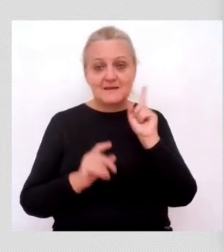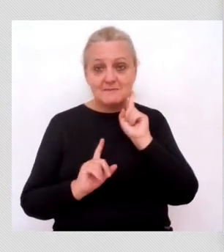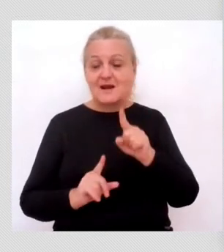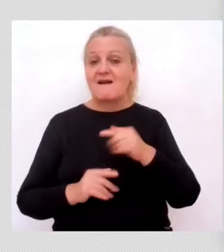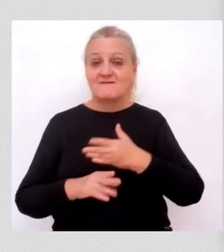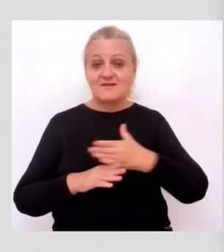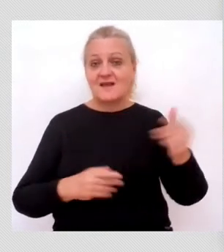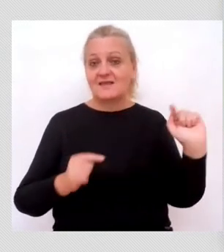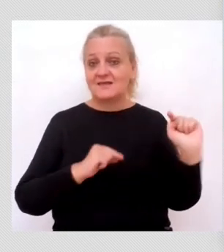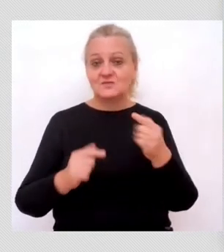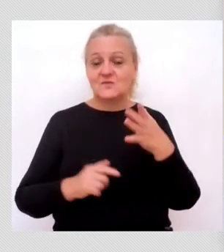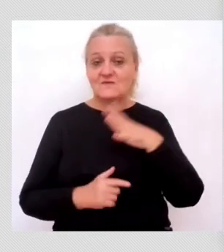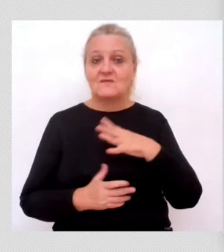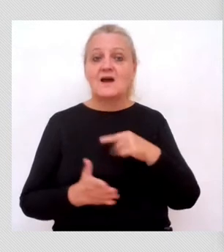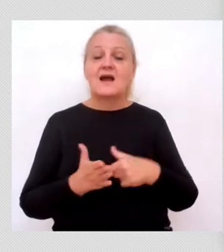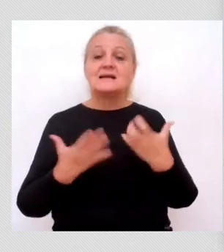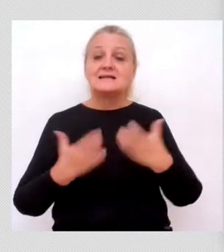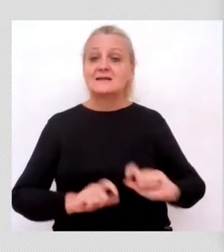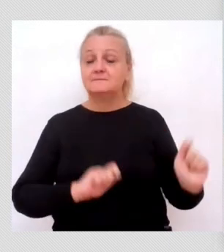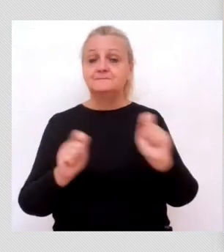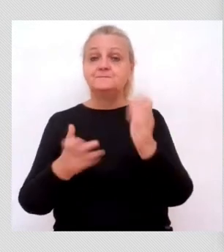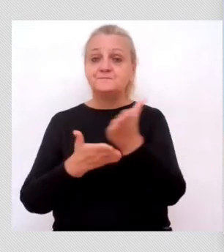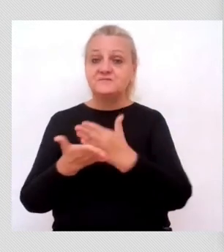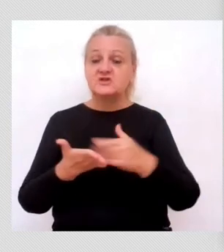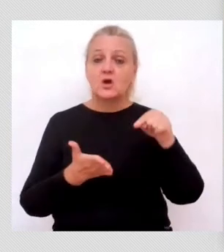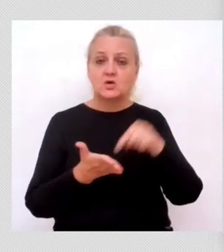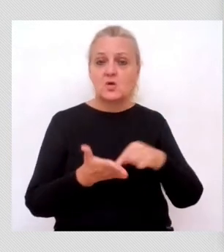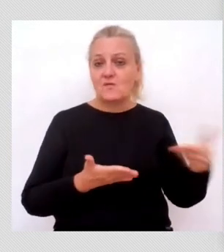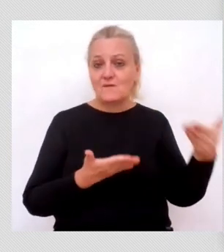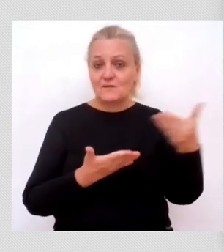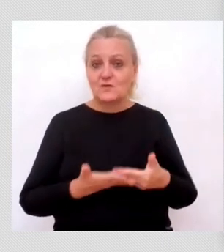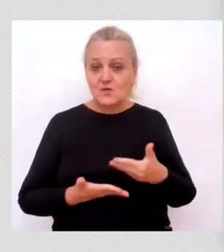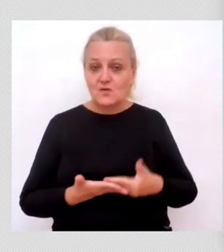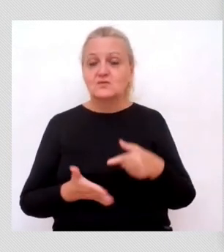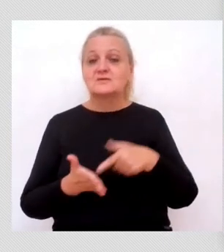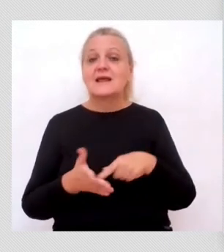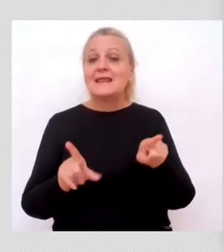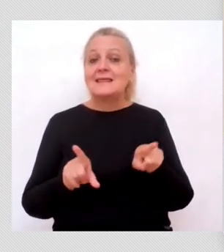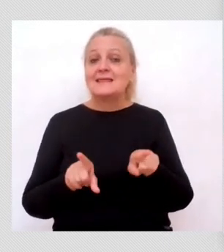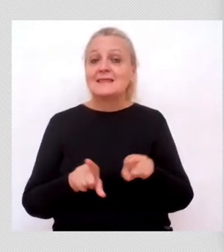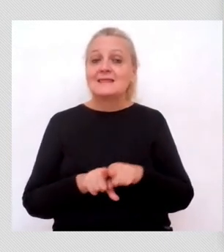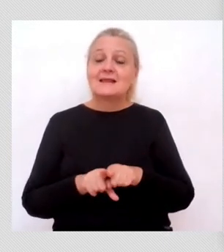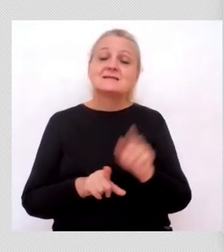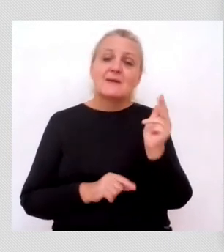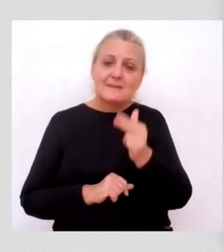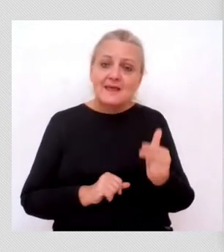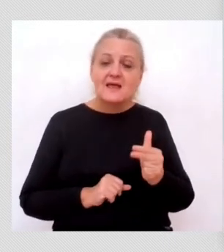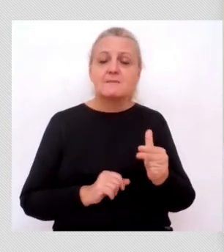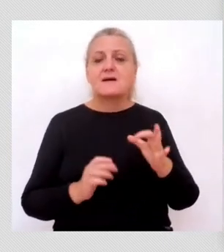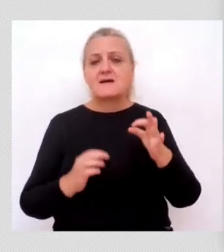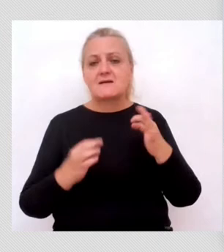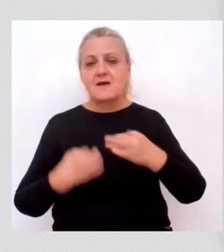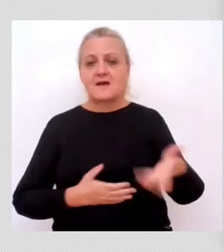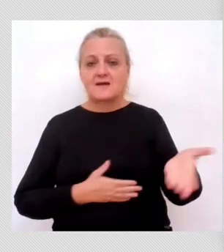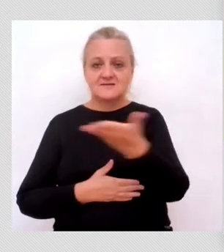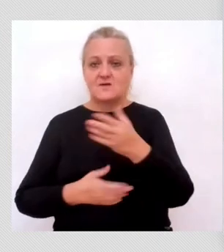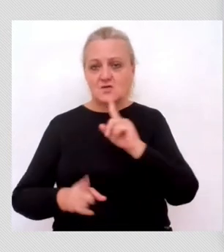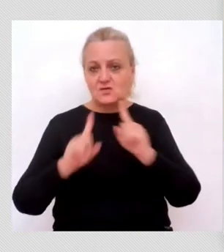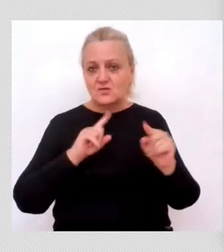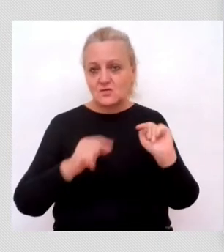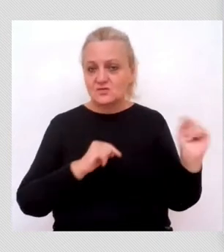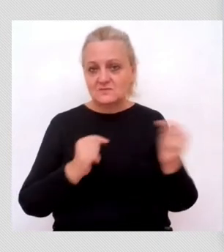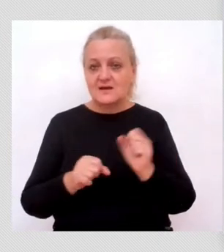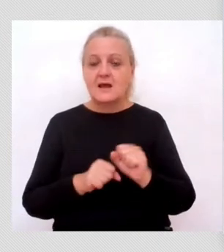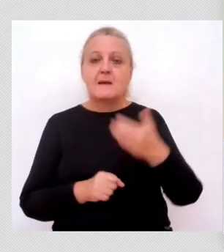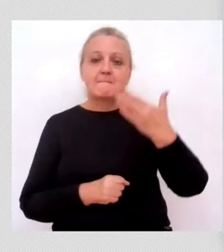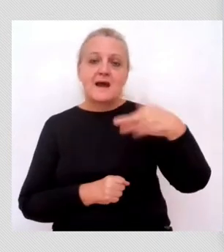dyskusji. To chciałem tylko zwrócić uwagę, że na część tych wniosków czy kwestii, które tutaj Państwo podnosiliście, o których Marcin